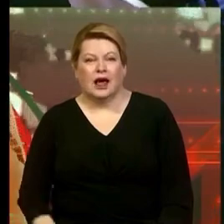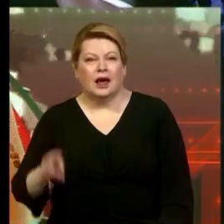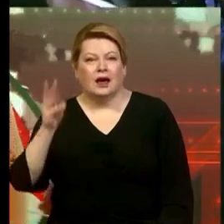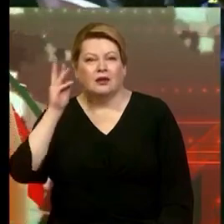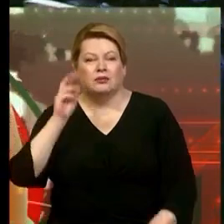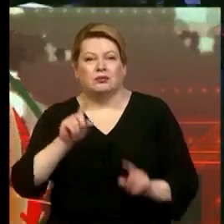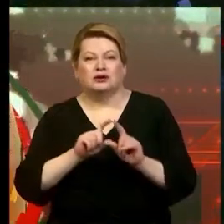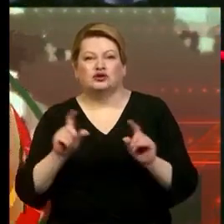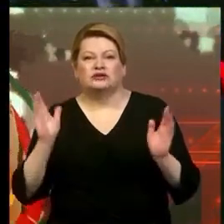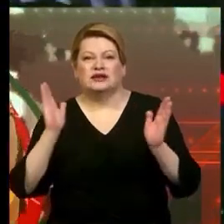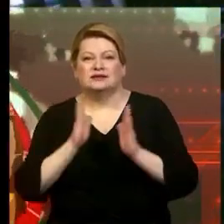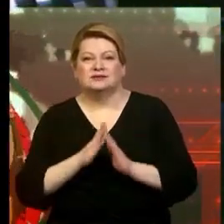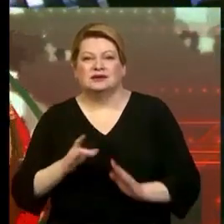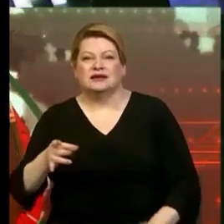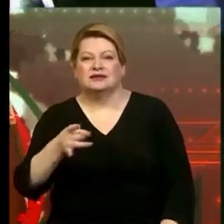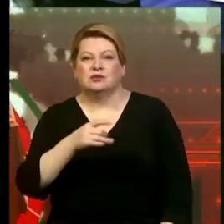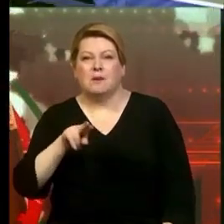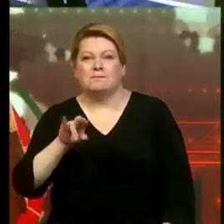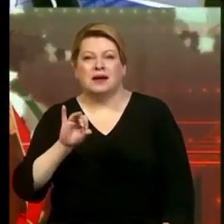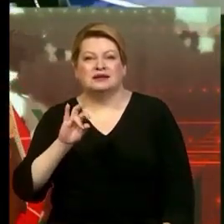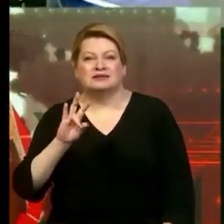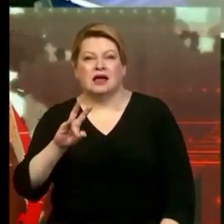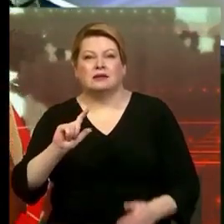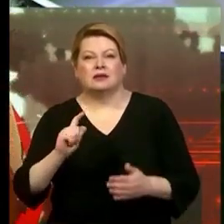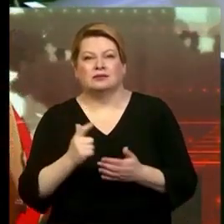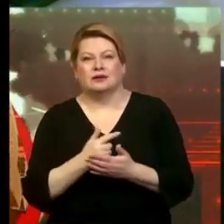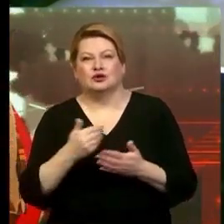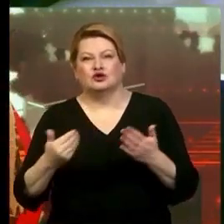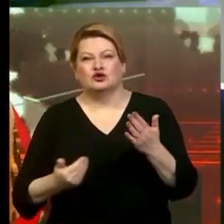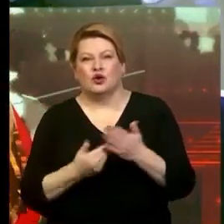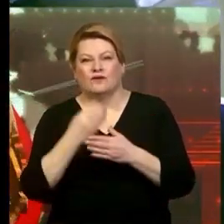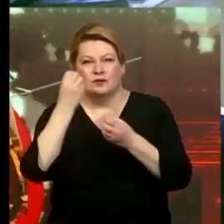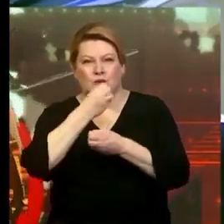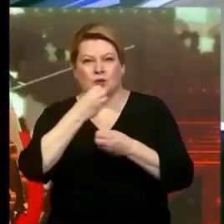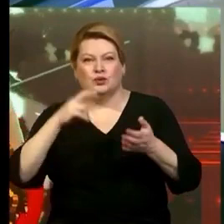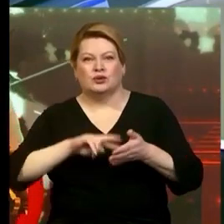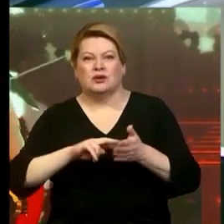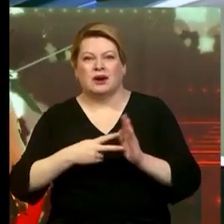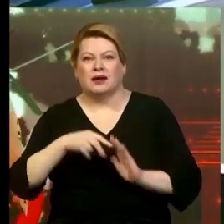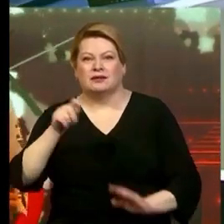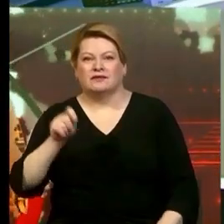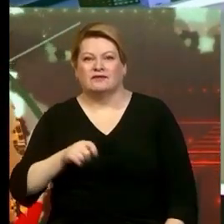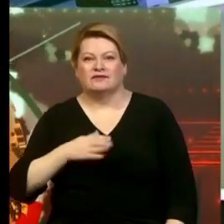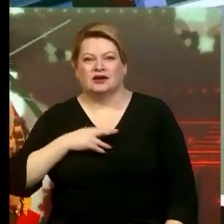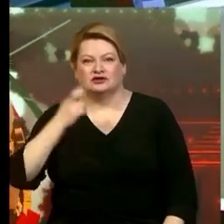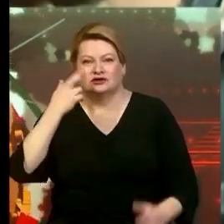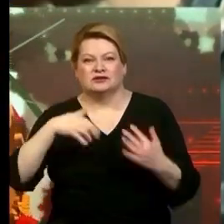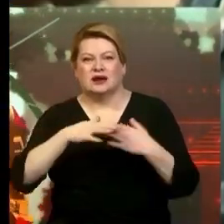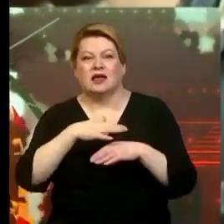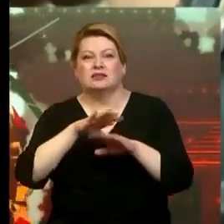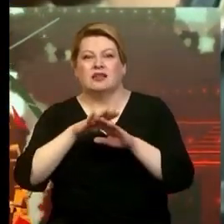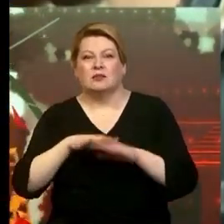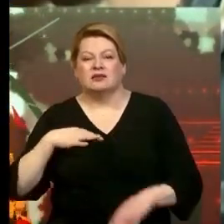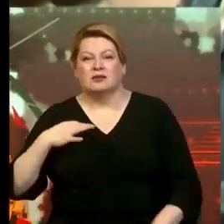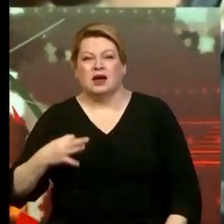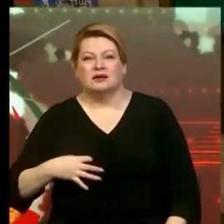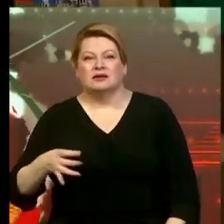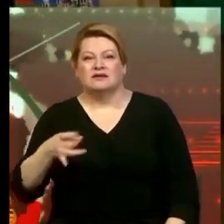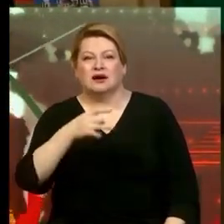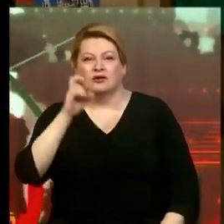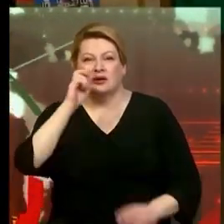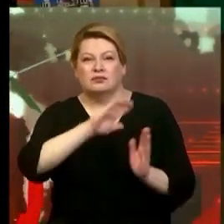Посольство Исламской Республики Пакистан в Беларуси с новым культурным проектом в нашей стране. На базе Борисовской Центральной районной